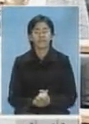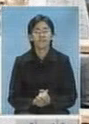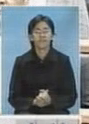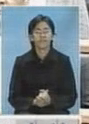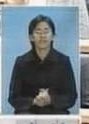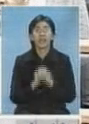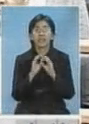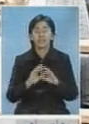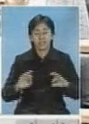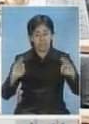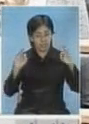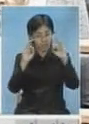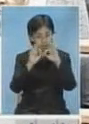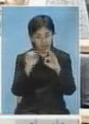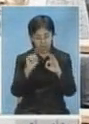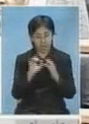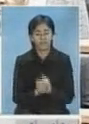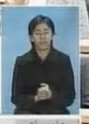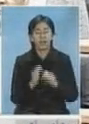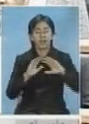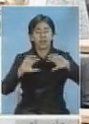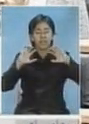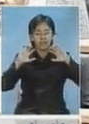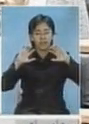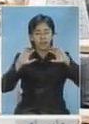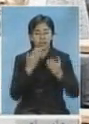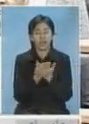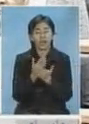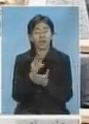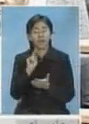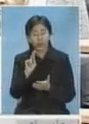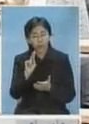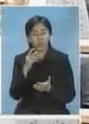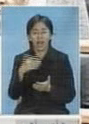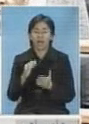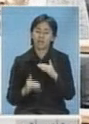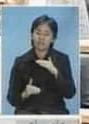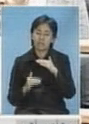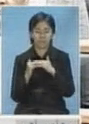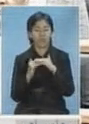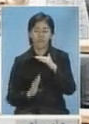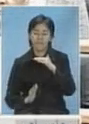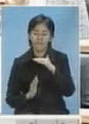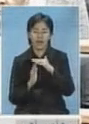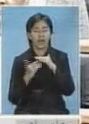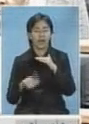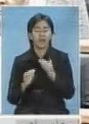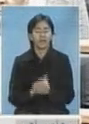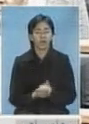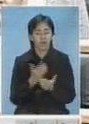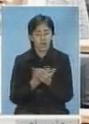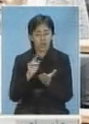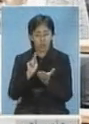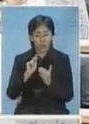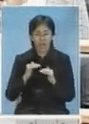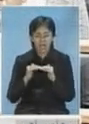แต่ประเด็นสำคัญก็คือว่ารัฐบาลนี้กู้เต็มพิกัดแล้วครับแล้วก็ต้องกู้เกิน